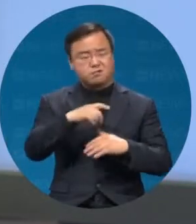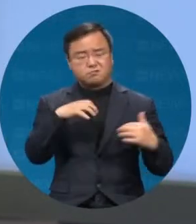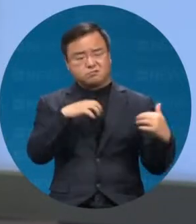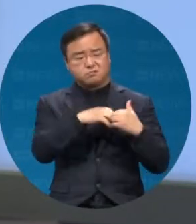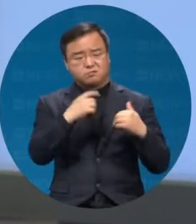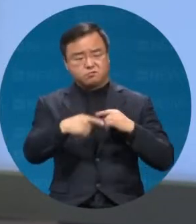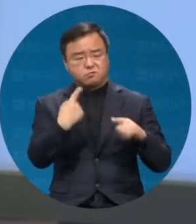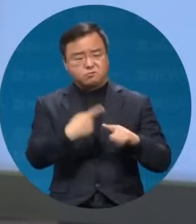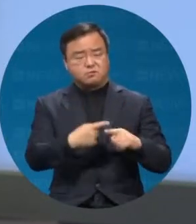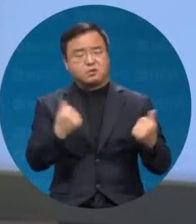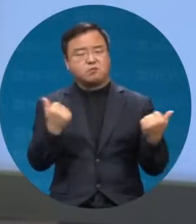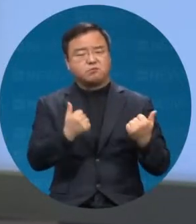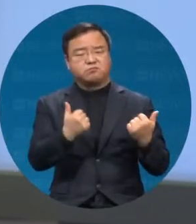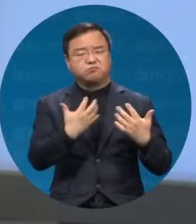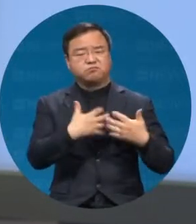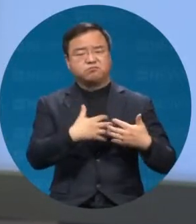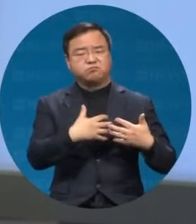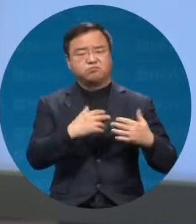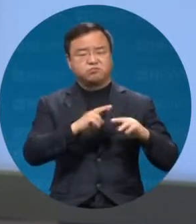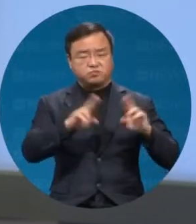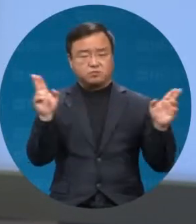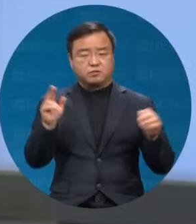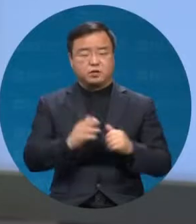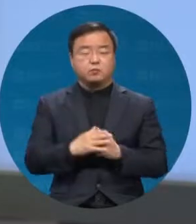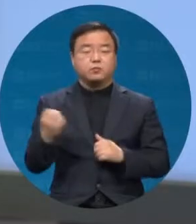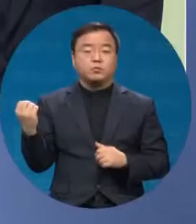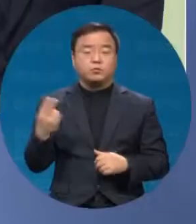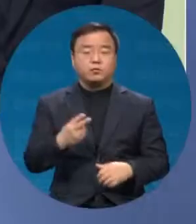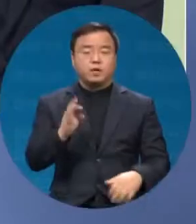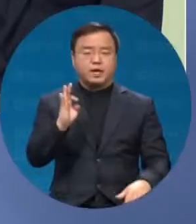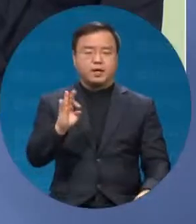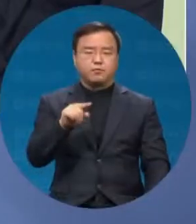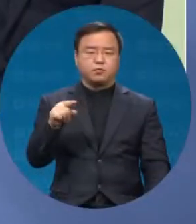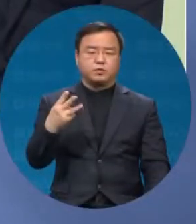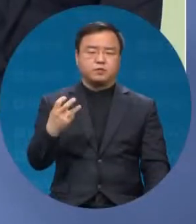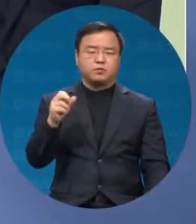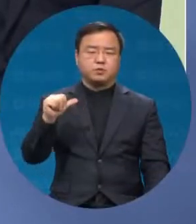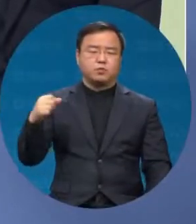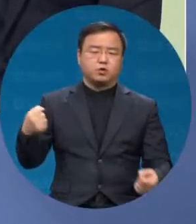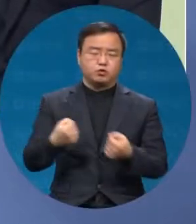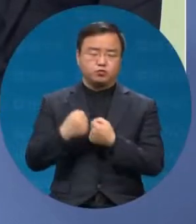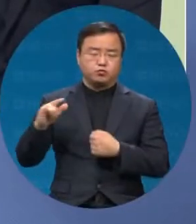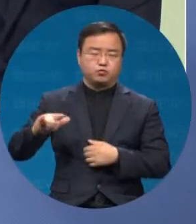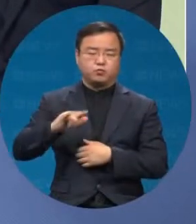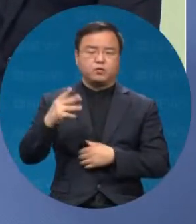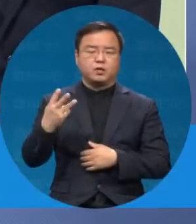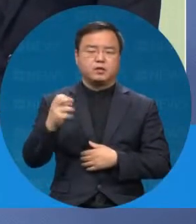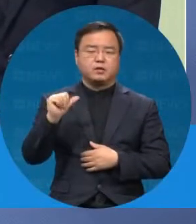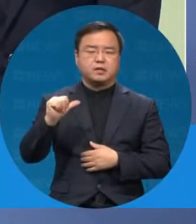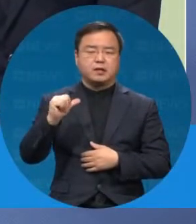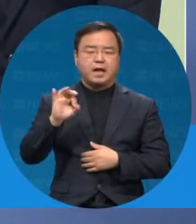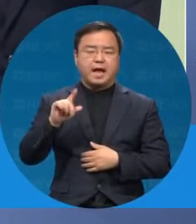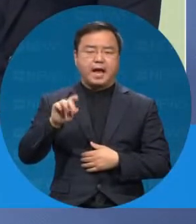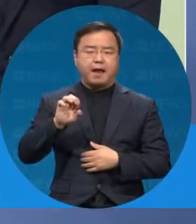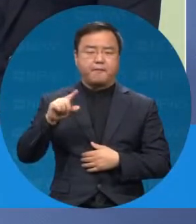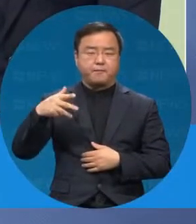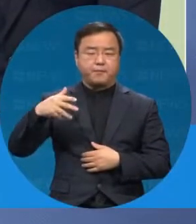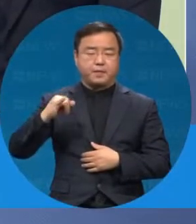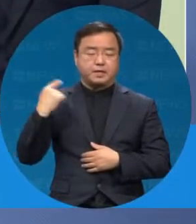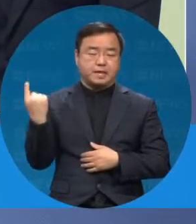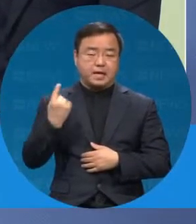취소했습니다 예 또 최대 8 때 f-35 전투기 와 35대 아파치 헬기 등 해외 파병 했던